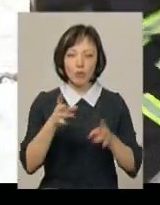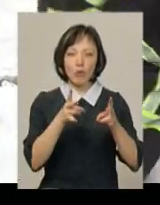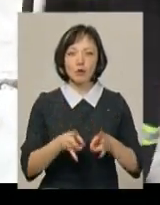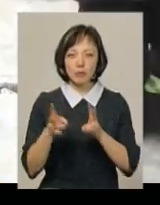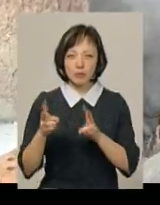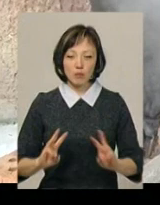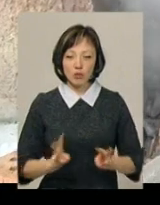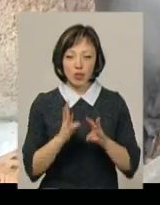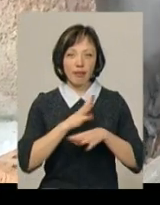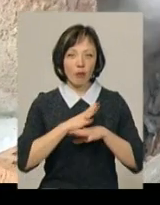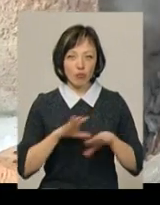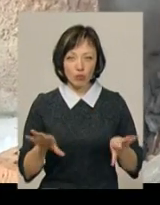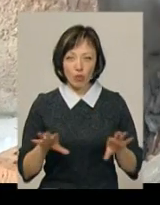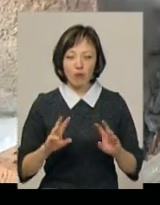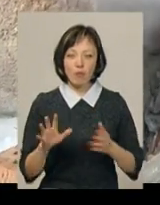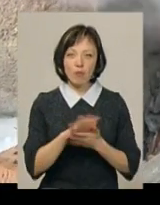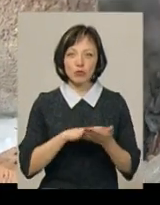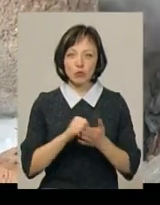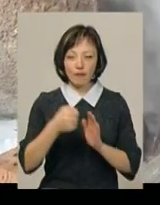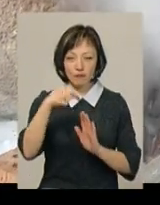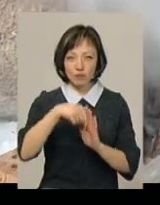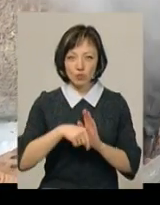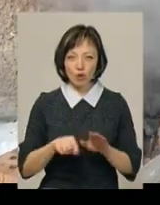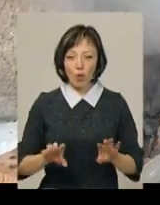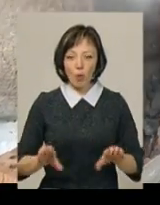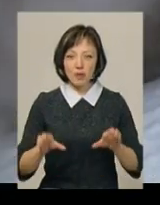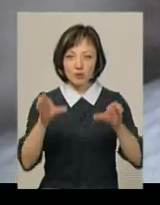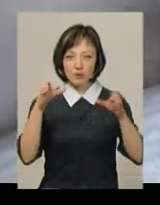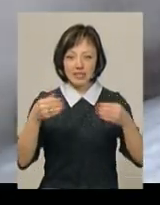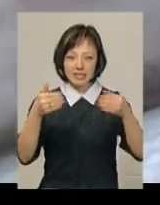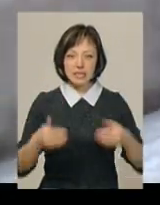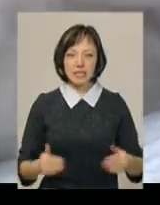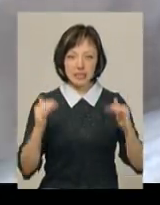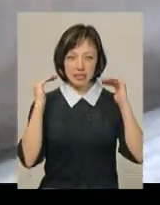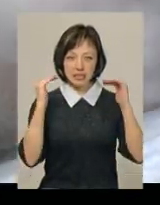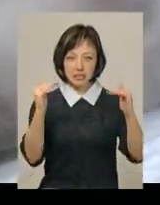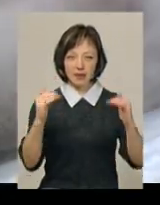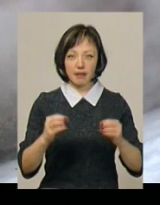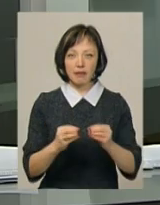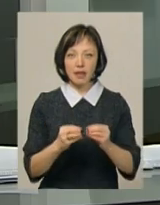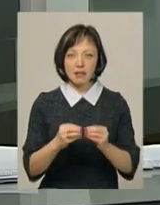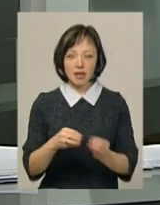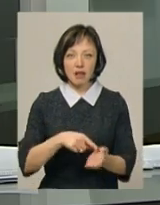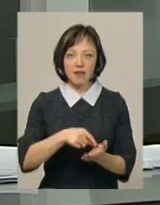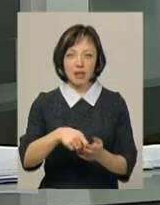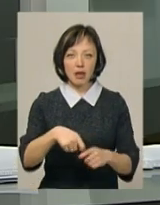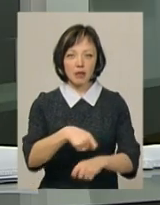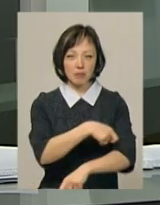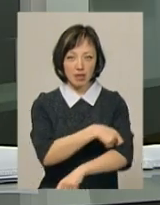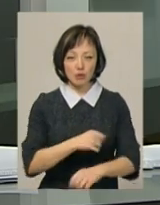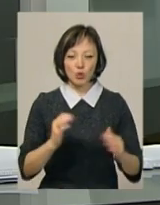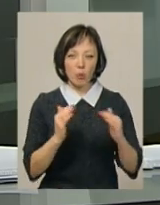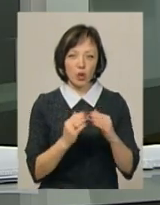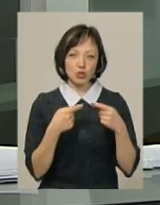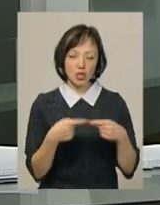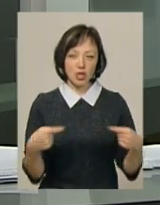час пожежі не було, вогонь пошкодив внутрішнє облицювання стін та стелі на площі 10 квадратних метрів, а також домашні